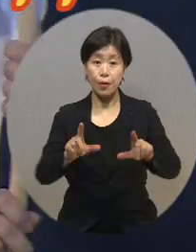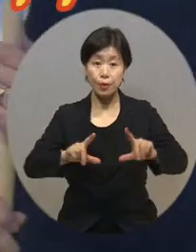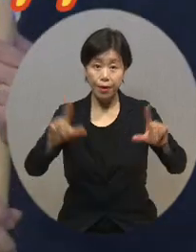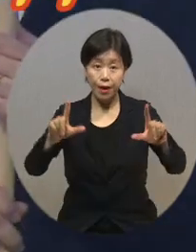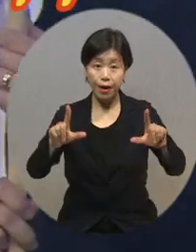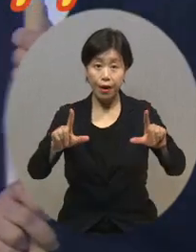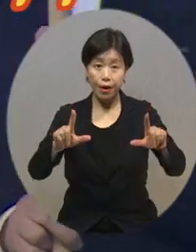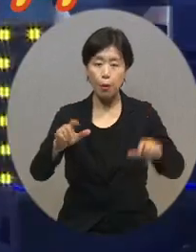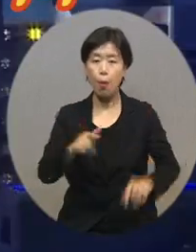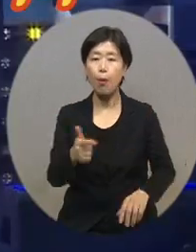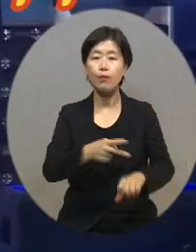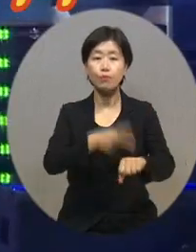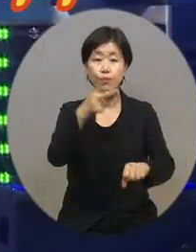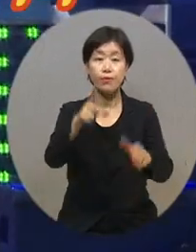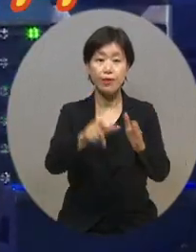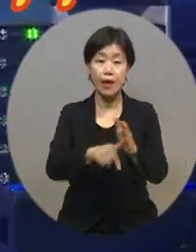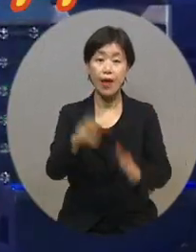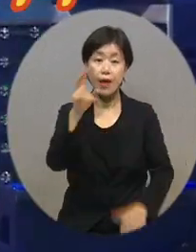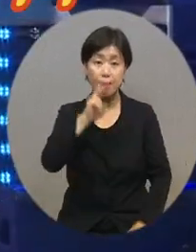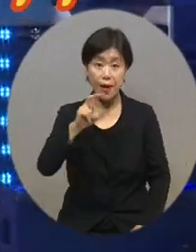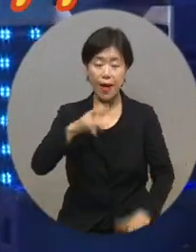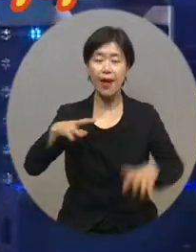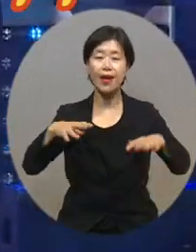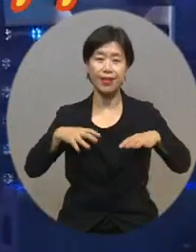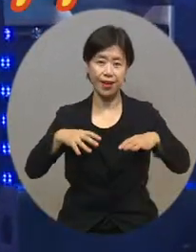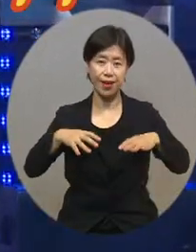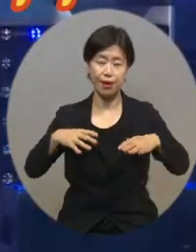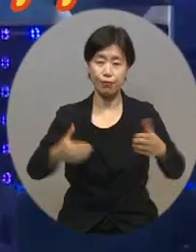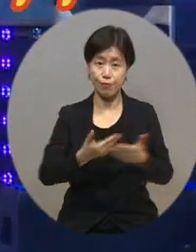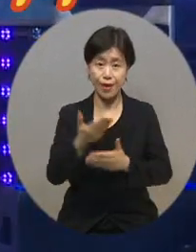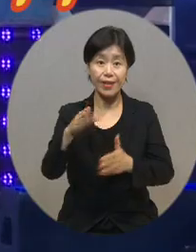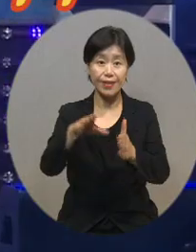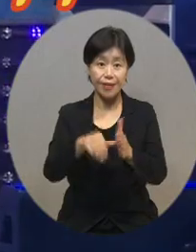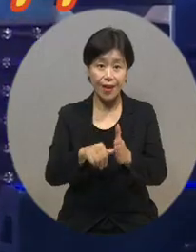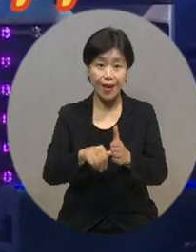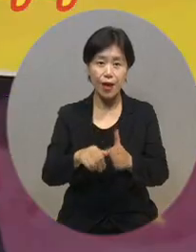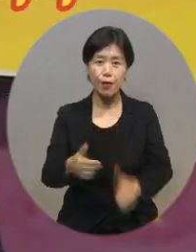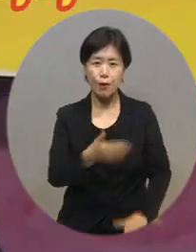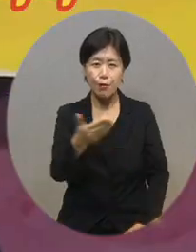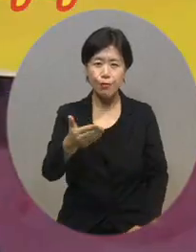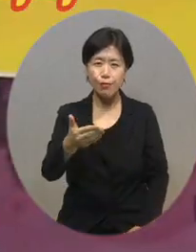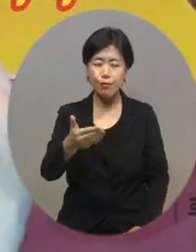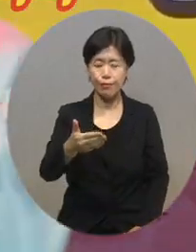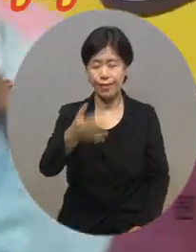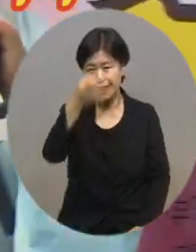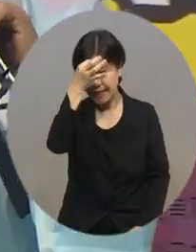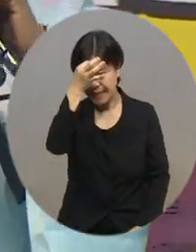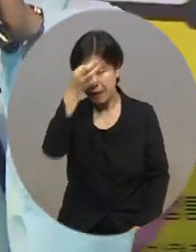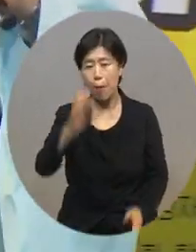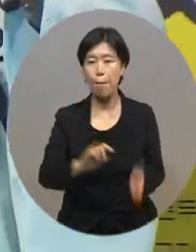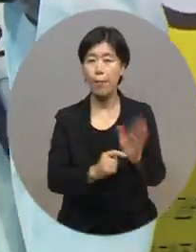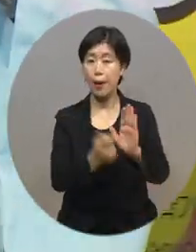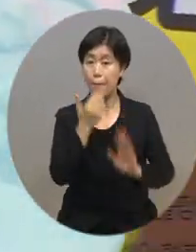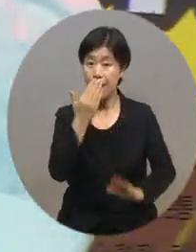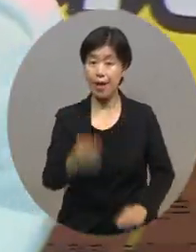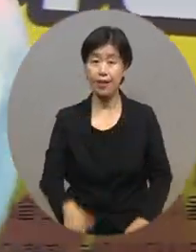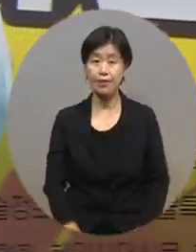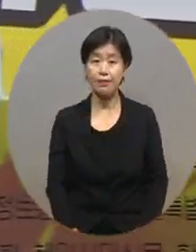생방송 전국 나눔 노래자랑에서 전국 각지의 숨은 실버 가수를 찾는 예선전이 펼쳐집니다.